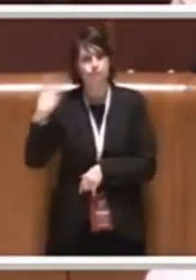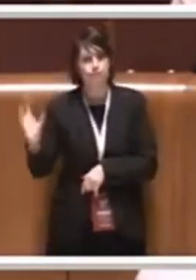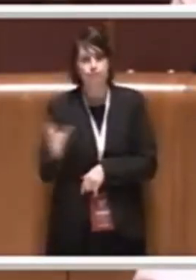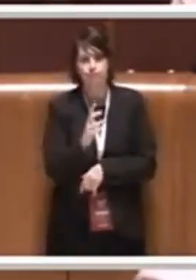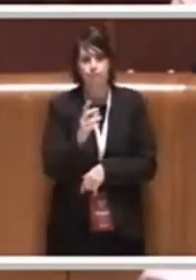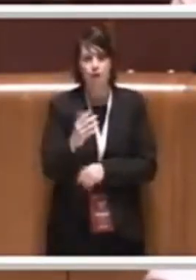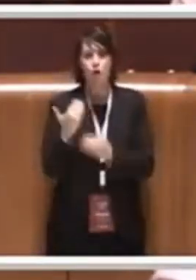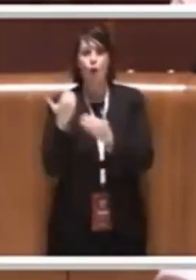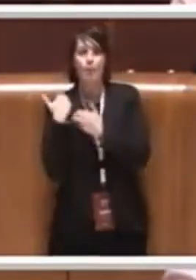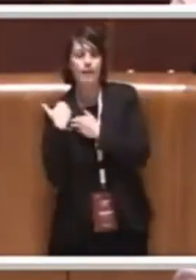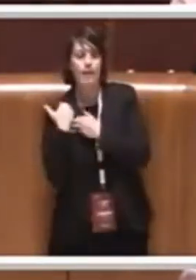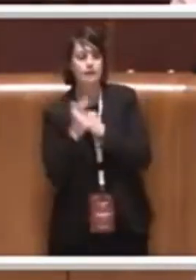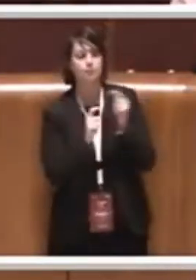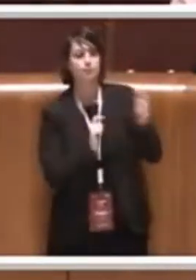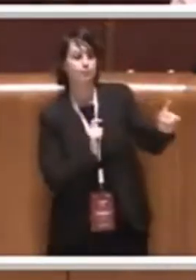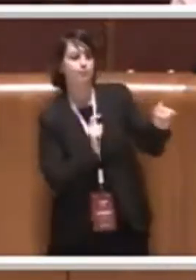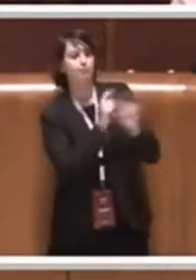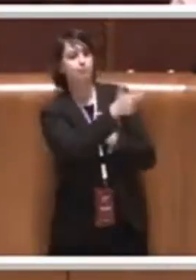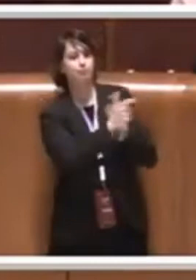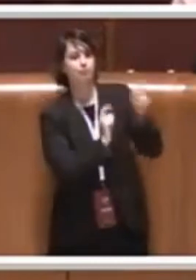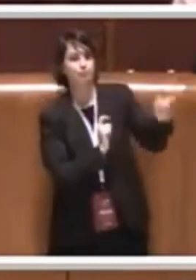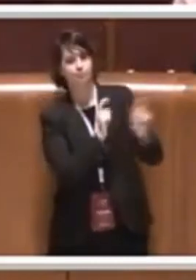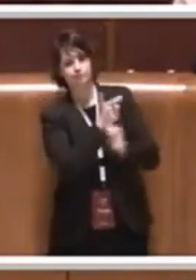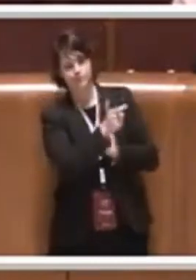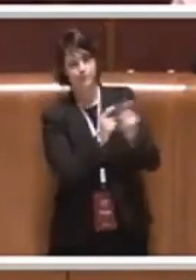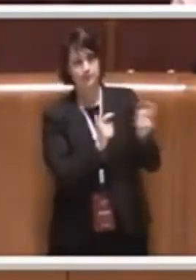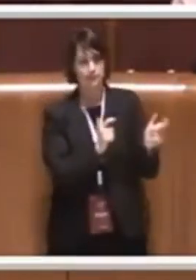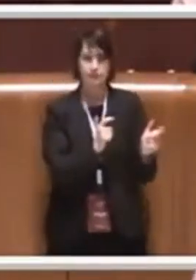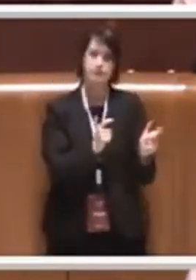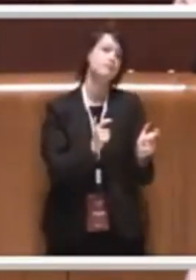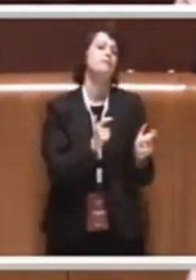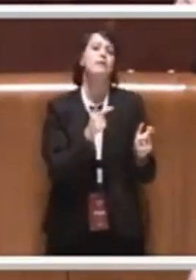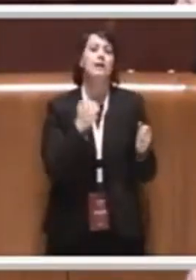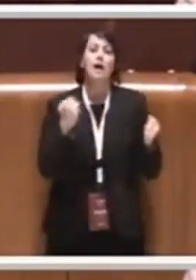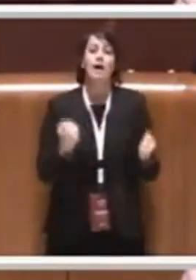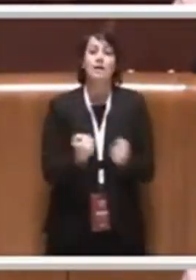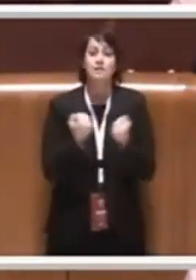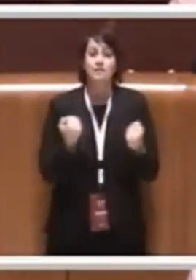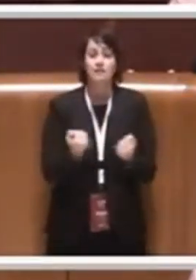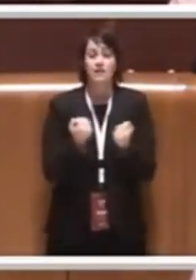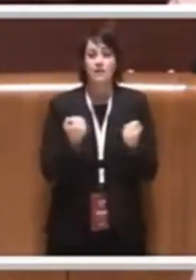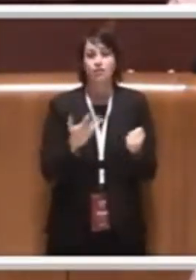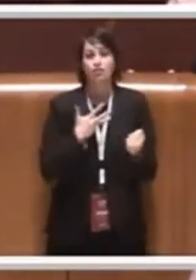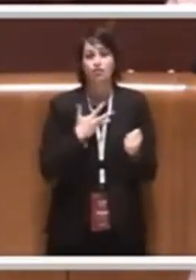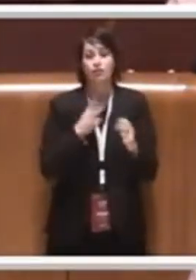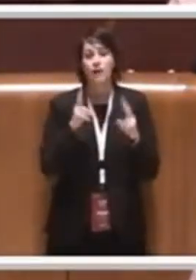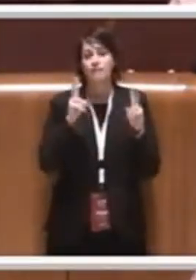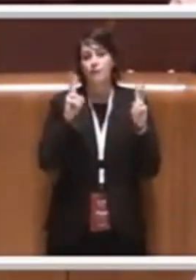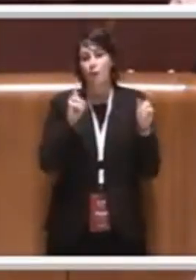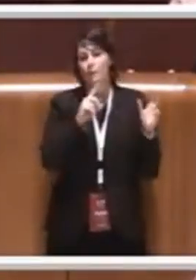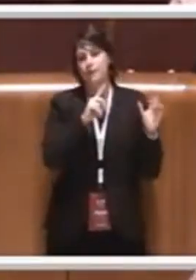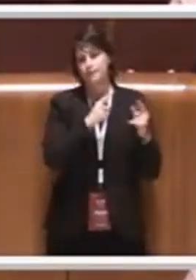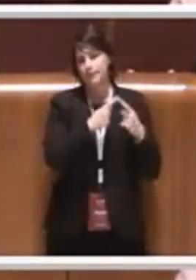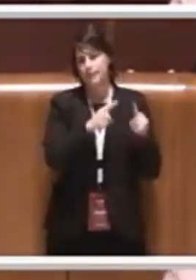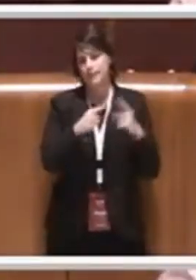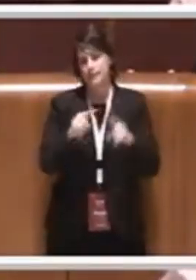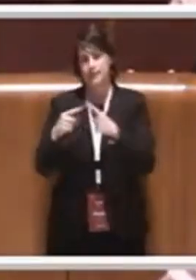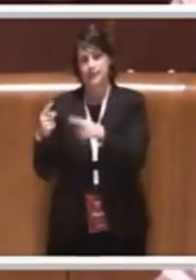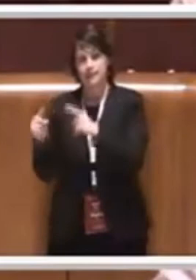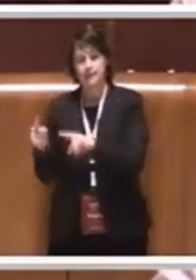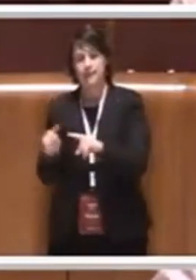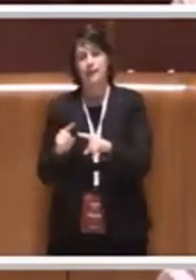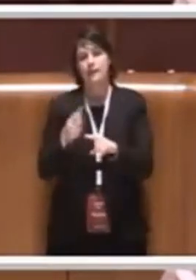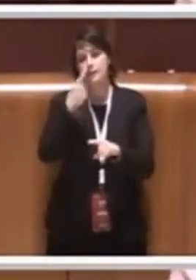dell'adempimento di determinate attività. Ricordiamo, insomma, diverse questioni su tante materie, dai